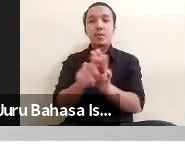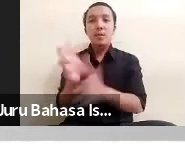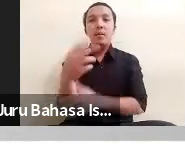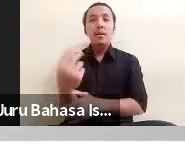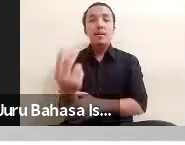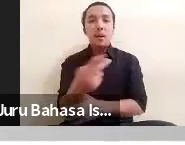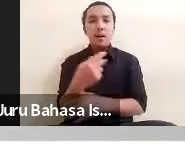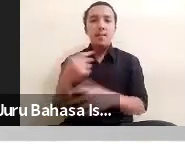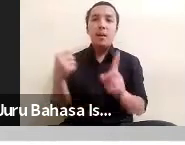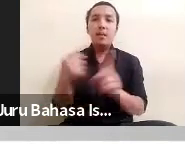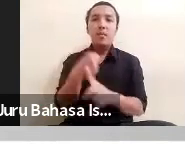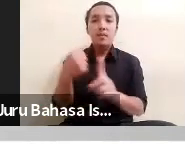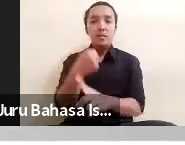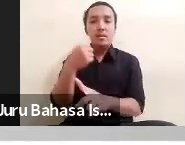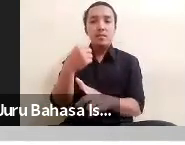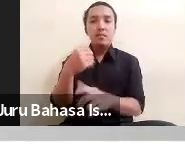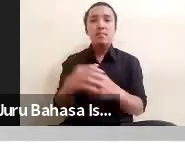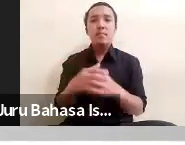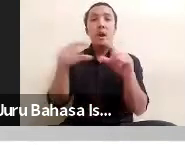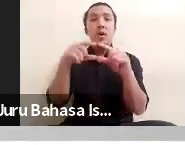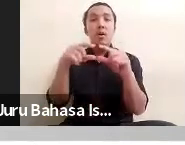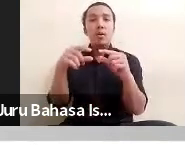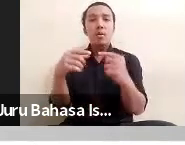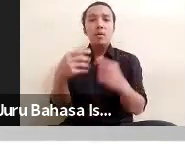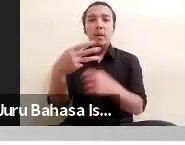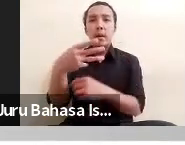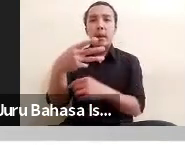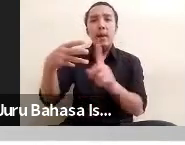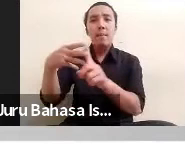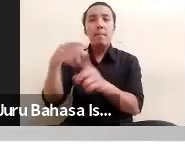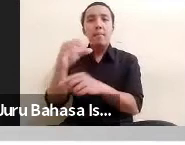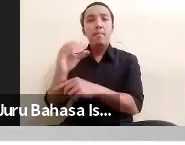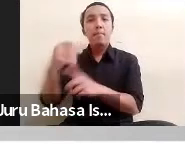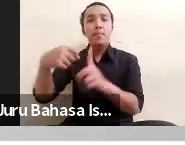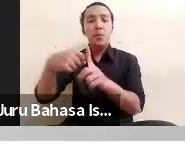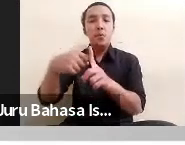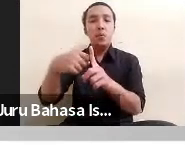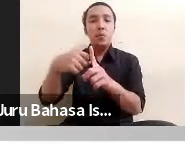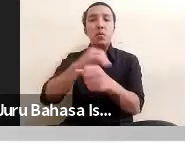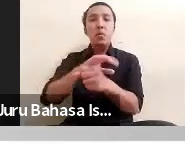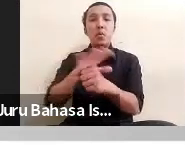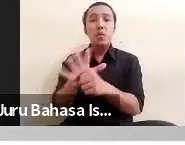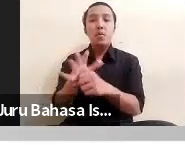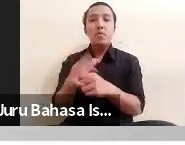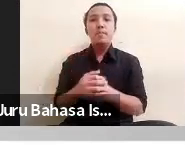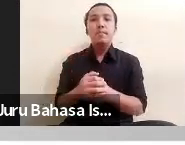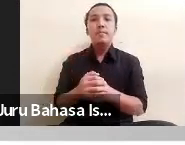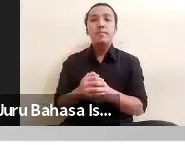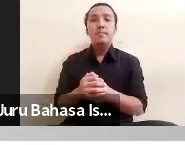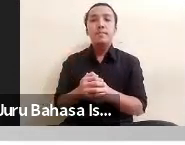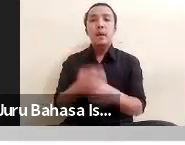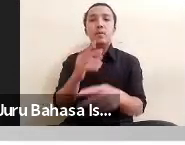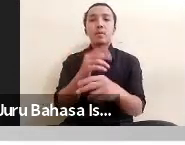Inbub di Kulon Progo, jadi Inbub mengenai penyusunan roadmap penerapan nilai-nilai inklusif di Kabupaten Kulon